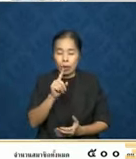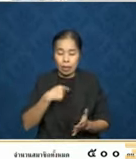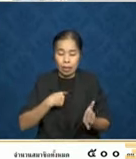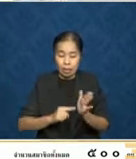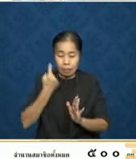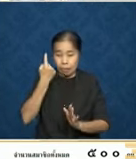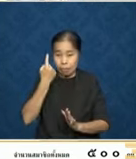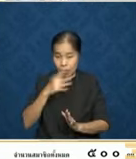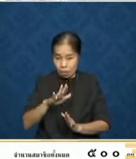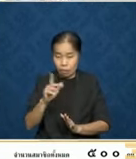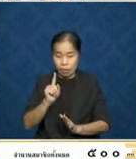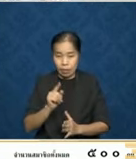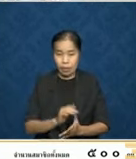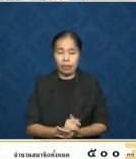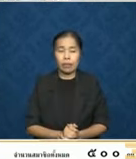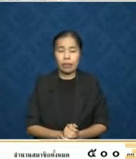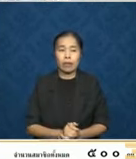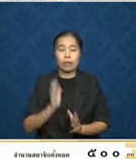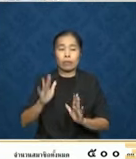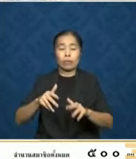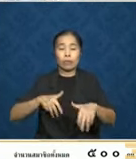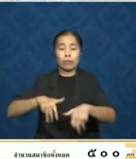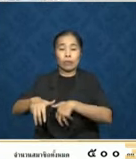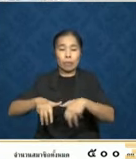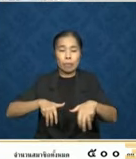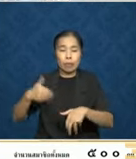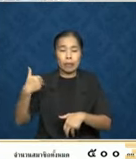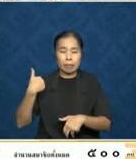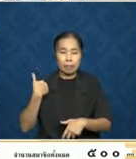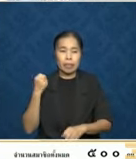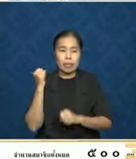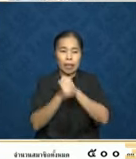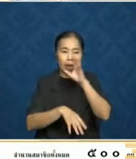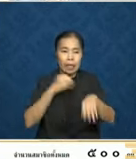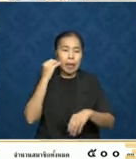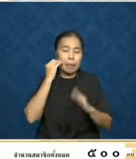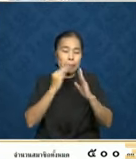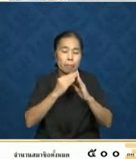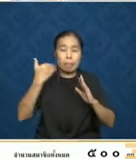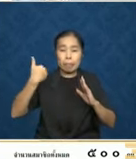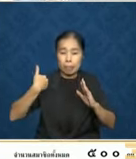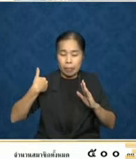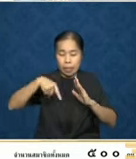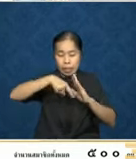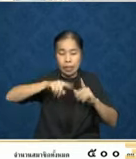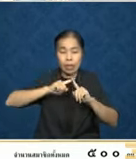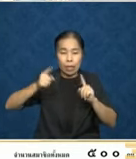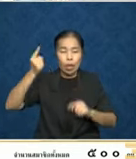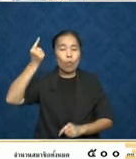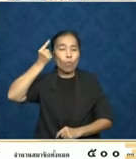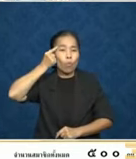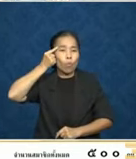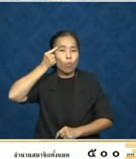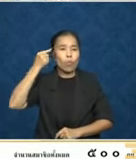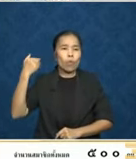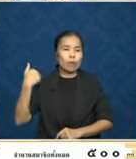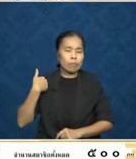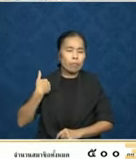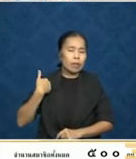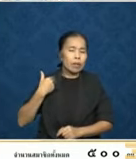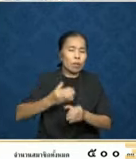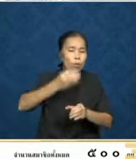กค่ะชาวบ้านมีขยะเกิดขึ้นแต่เขาทราบค่ะว่าอ๋อมีเดี๋ยวมีคนเอาขว